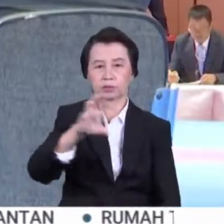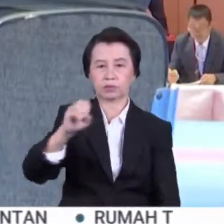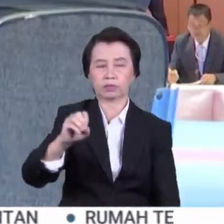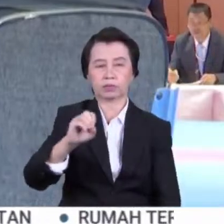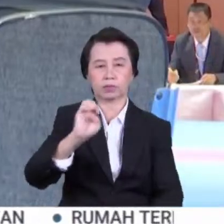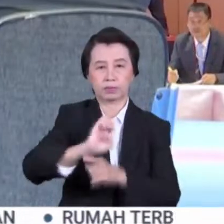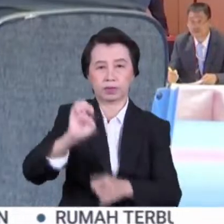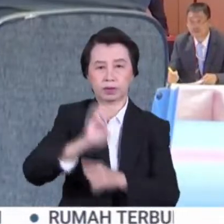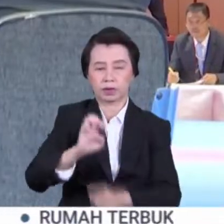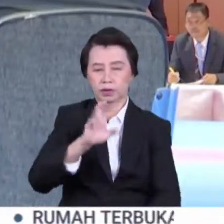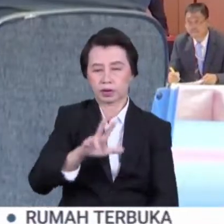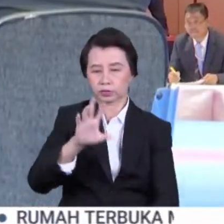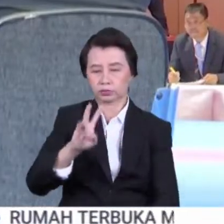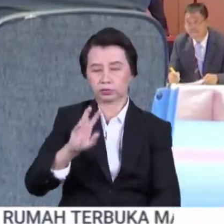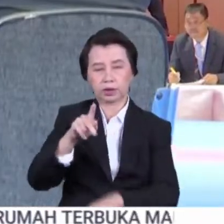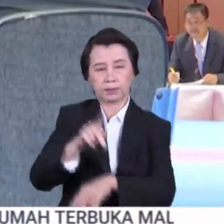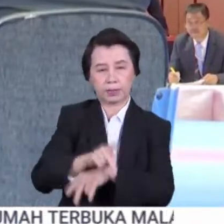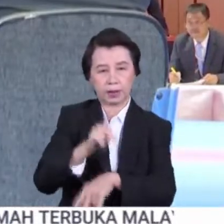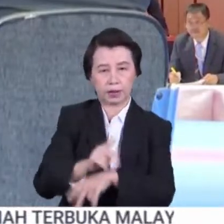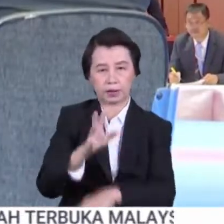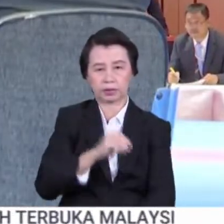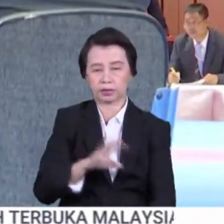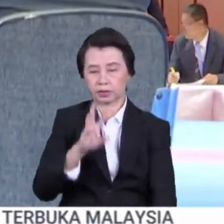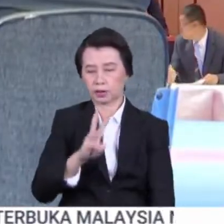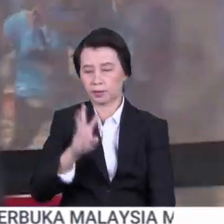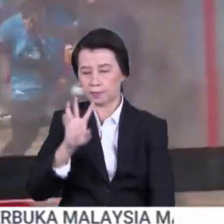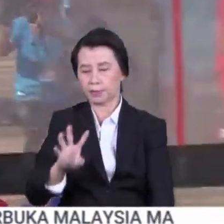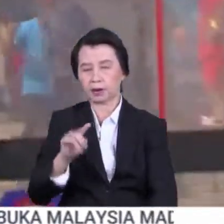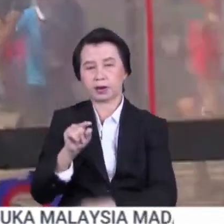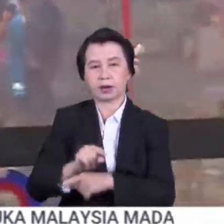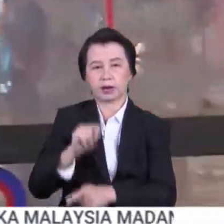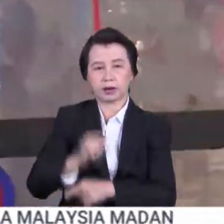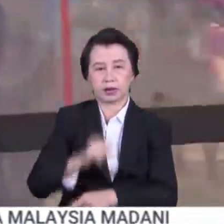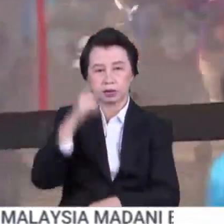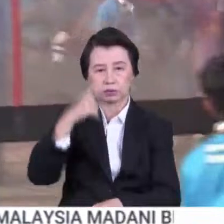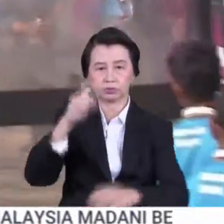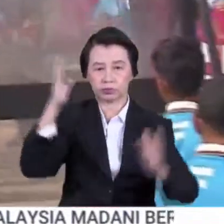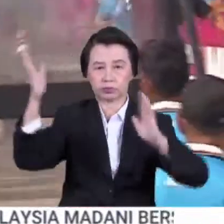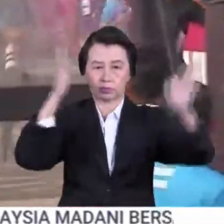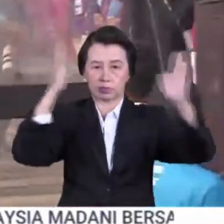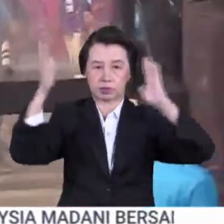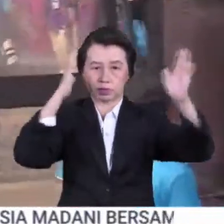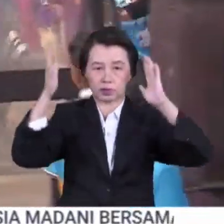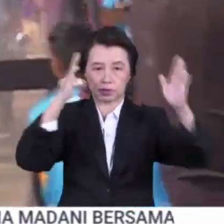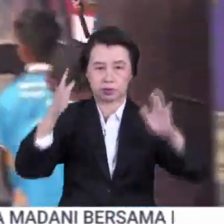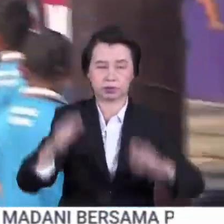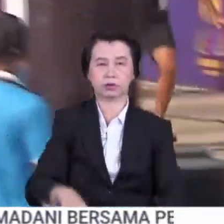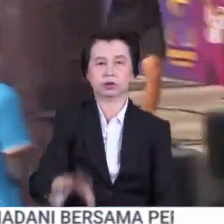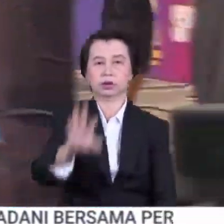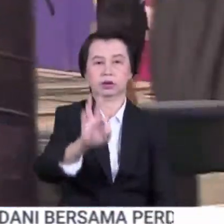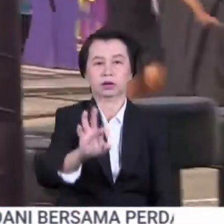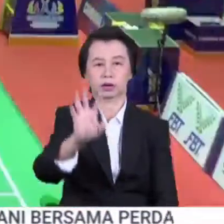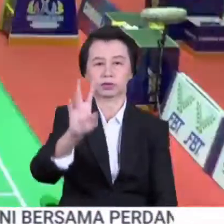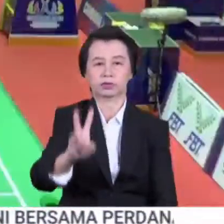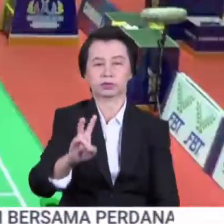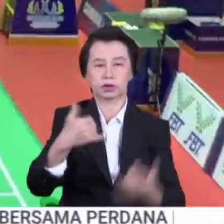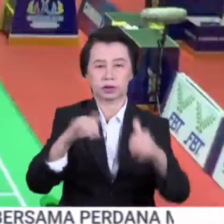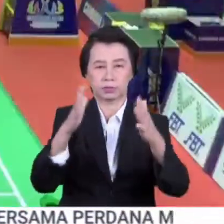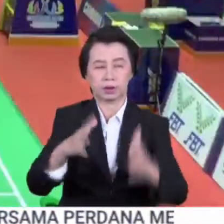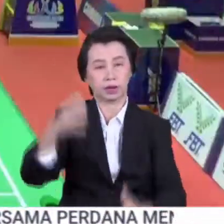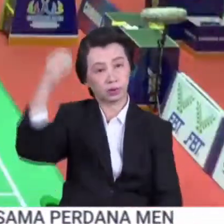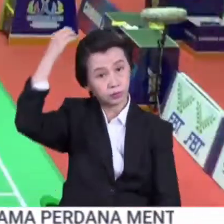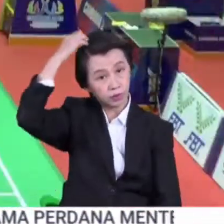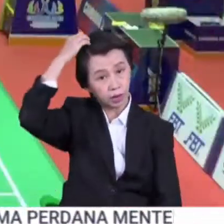emas, 37 perak dan 64 gangsa untuk negara. Seramai 97 atlet Selangor